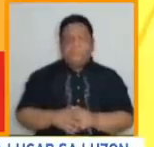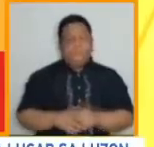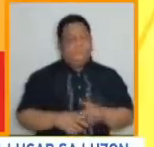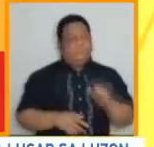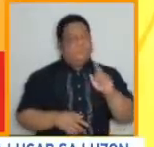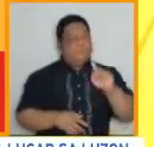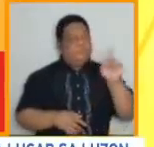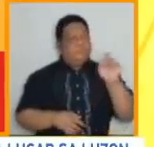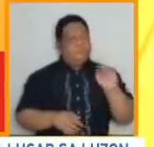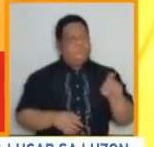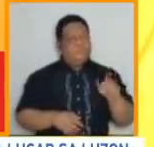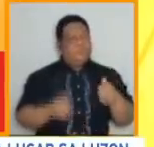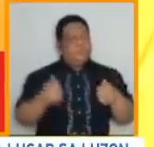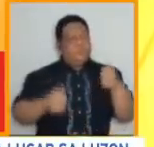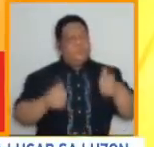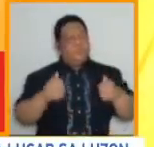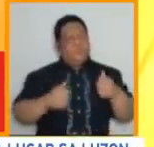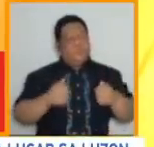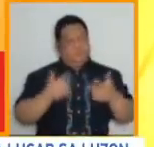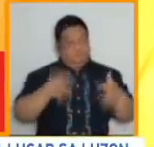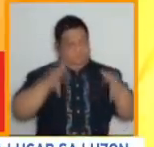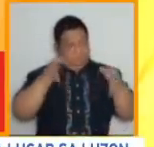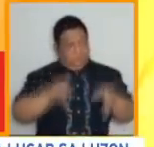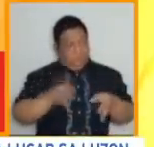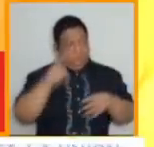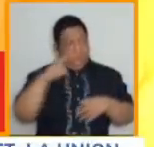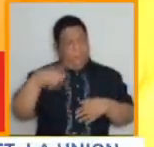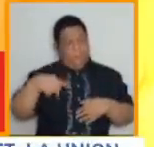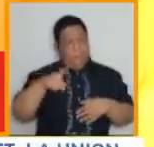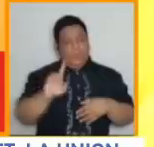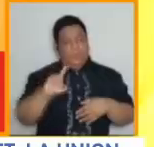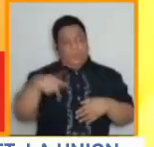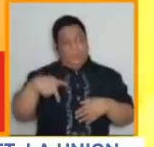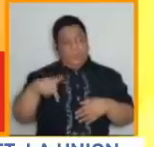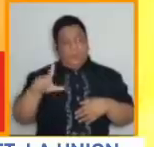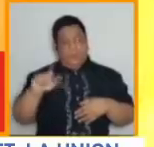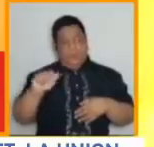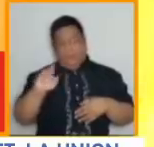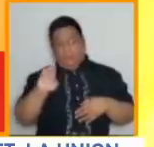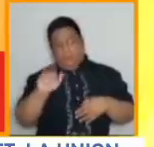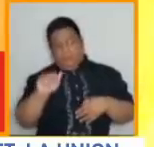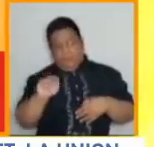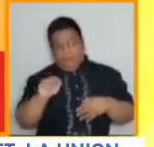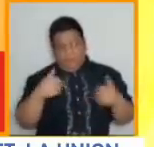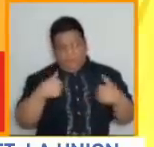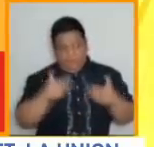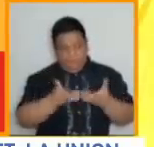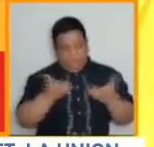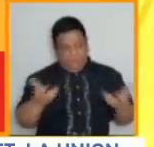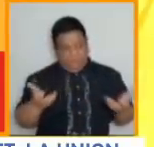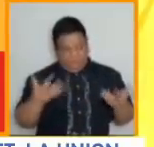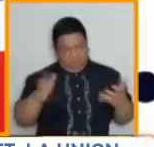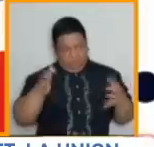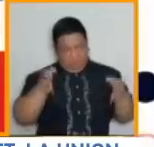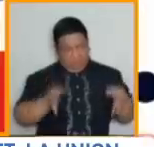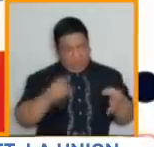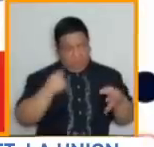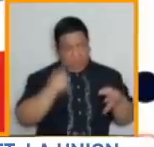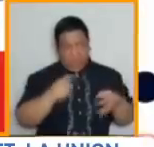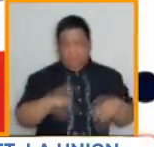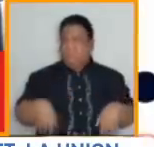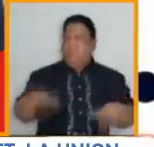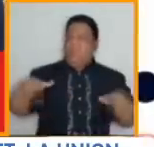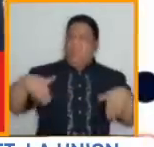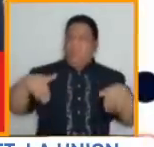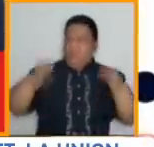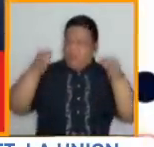laban? Wala pa po eh. Hindi pala didesisyonan yan. Nagkaroon ng pagdinig po ata